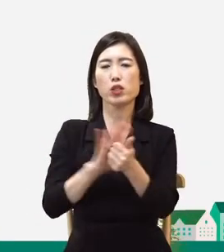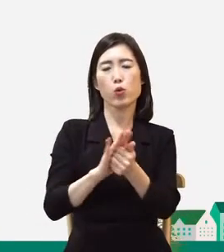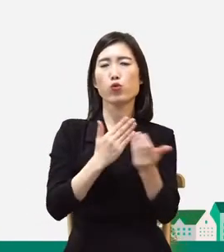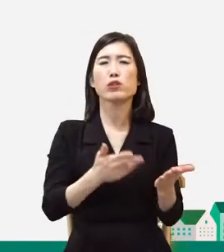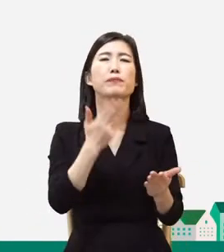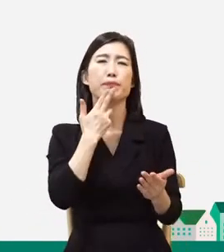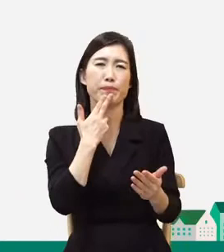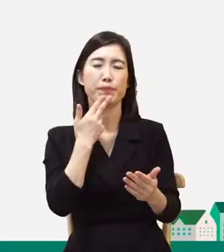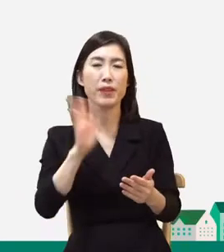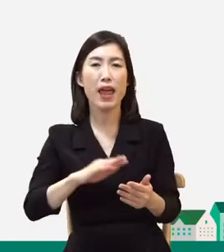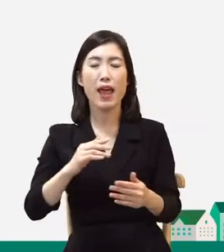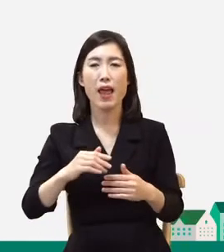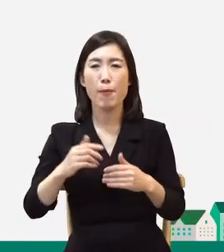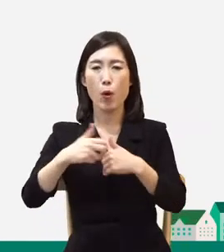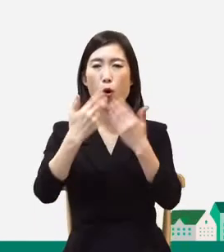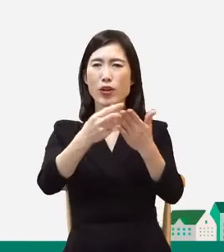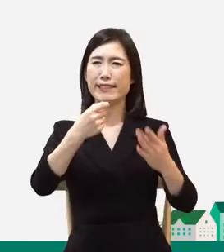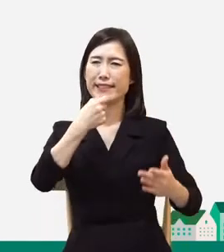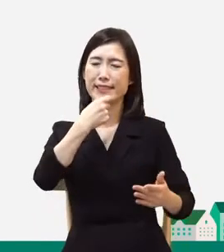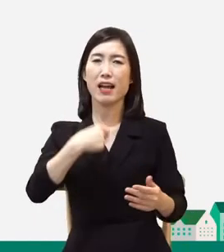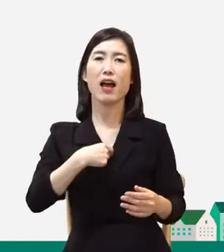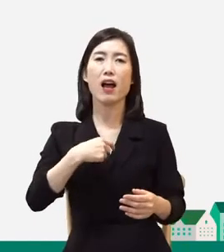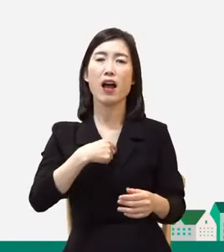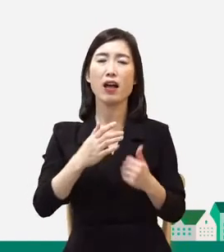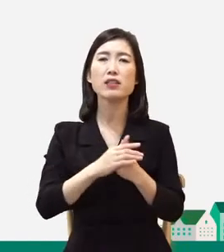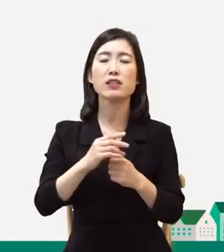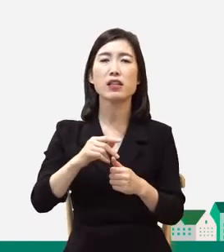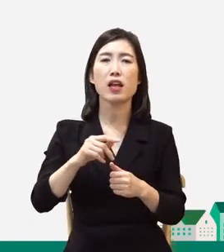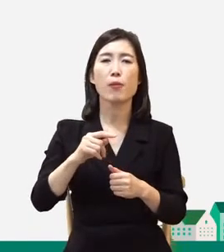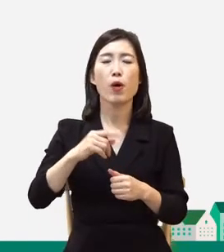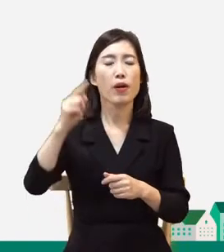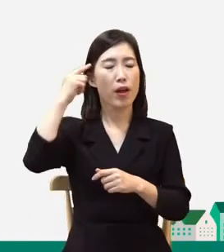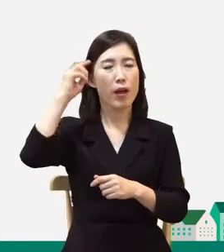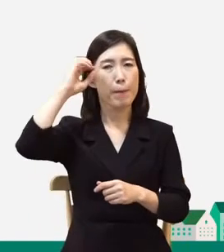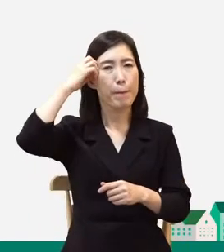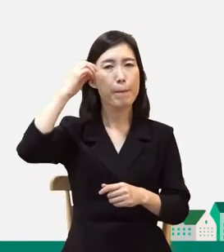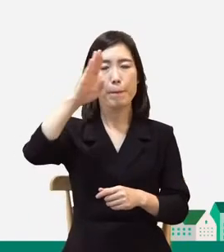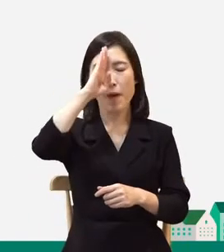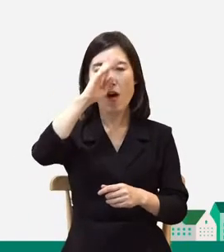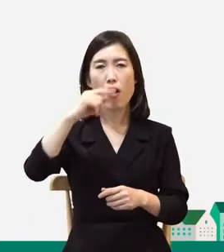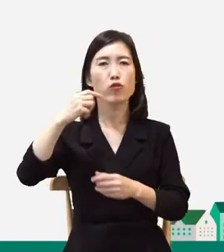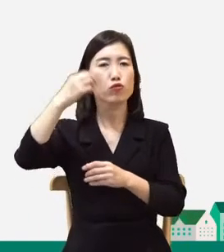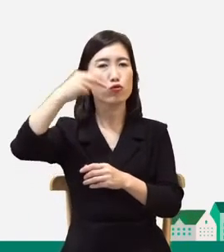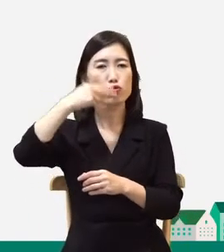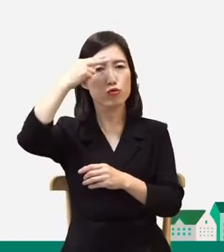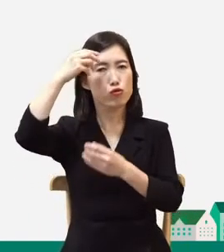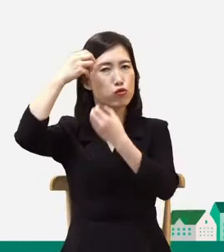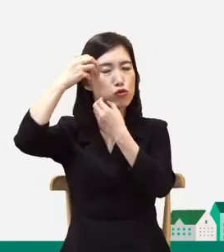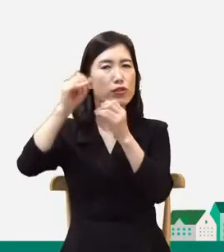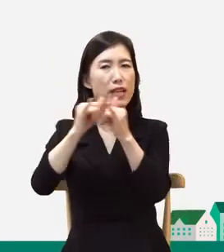알코올 중독자, 정신질환자들을 위해 일시위기지원센터는 필요하다고 생각합니다.